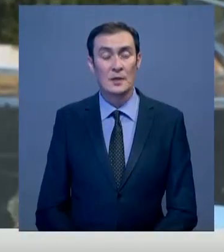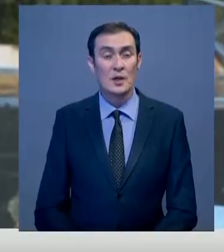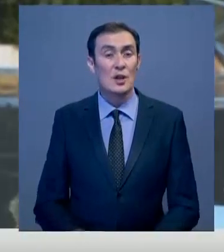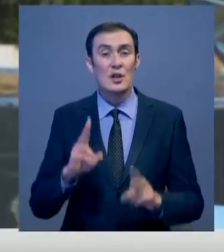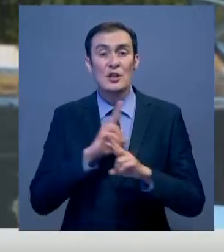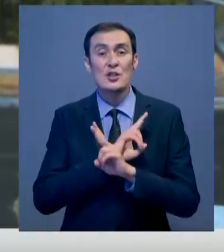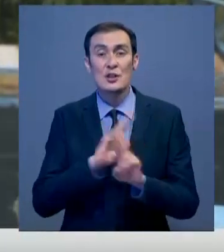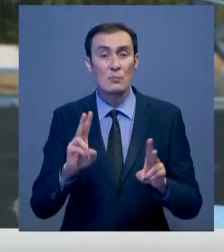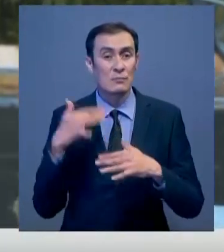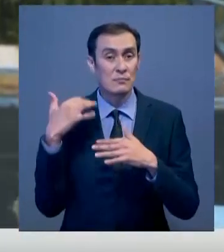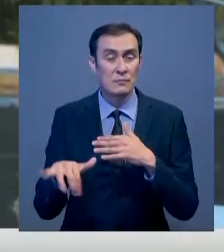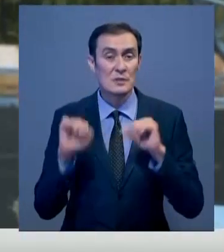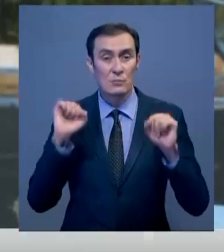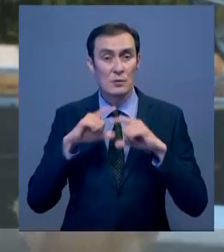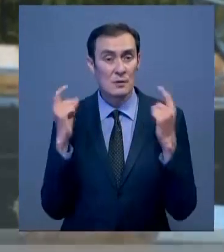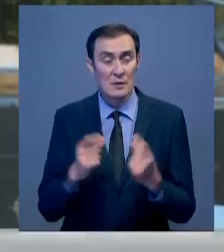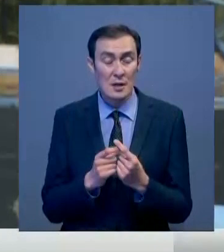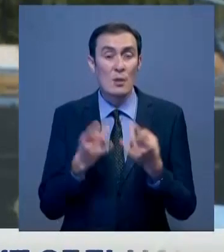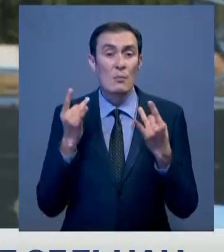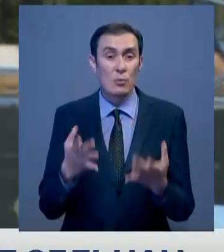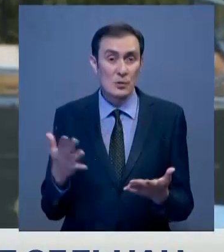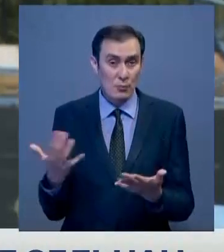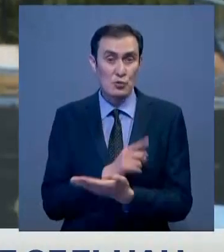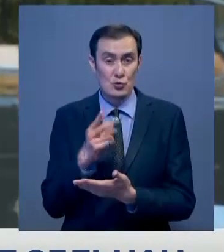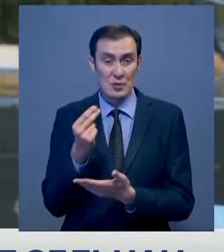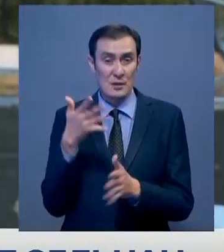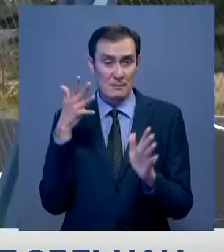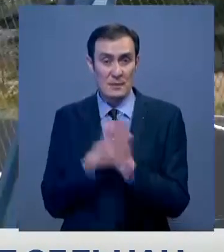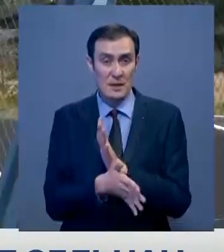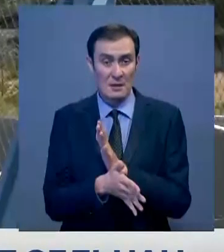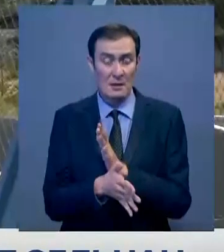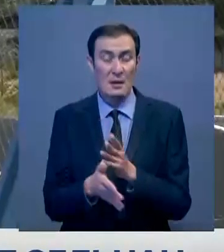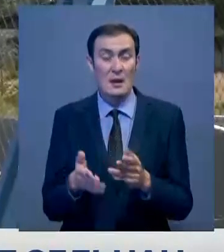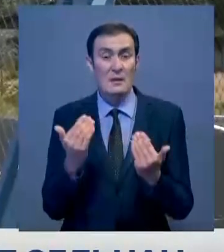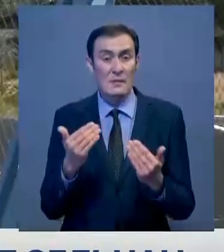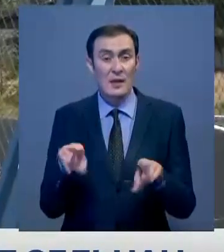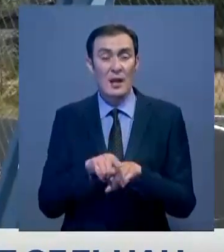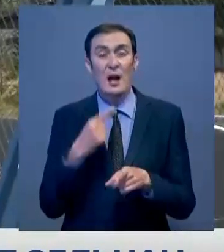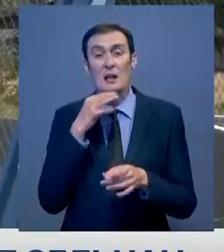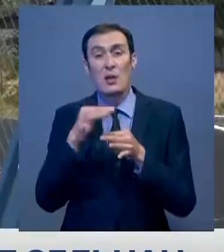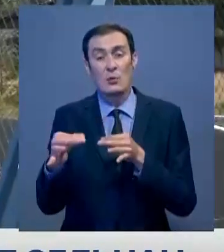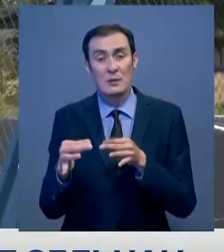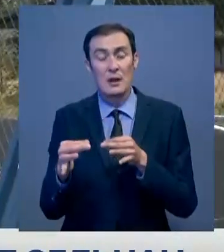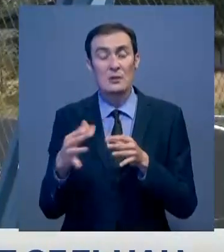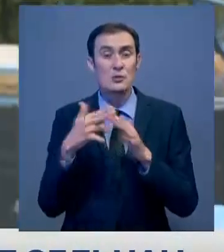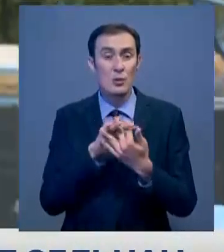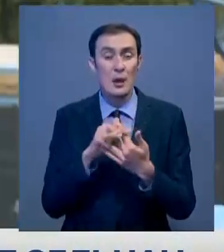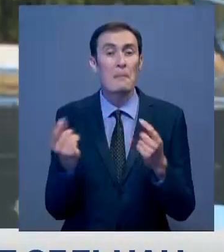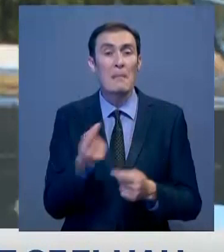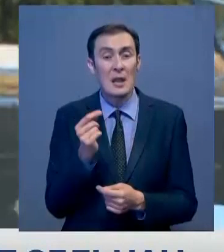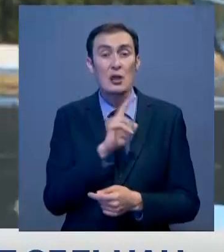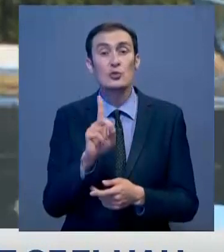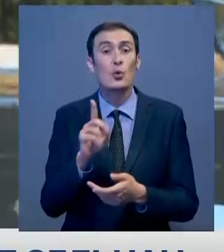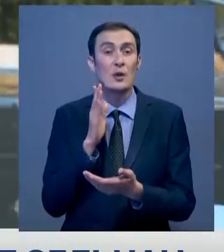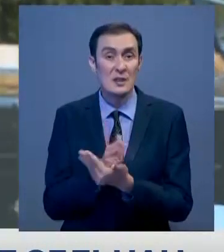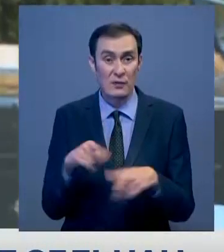Никому нет дела до спортплощадок, не до спорта. Просто получается деньги на ветер. В отдаленных селах таких объектов мало, не хватает. А те, что